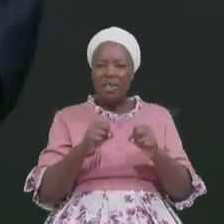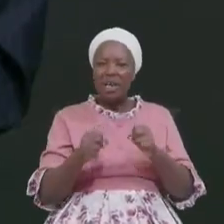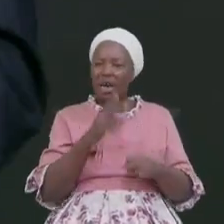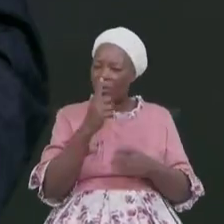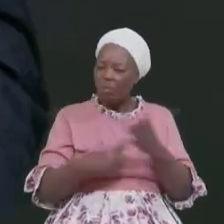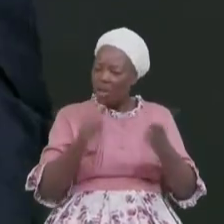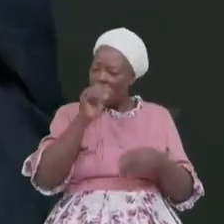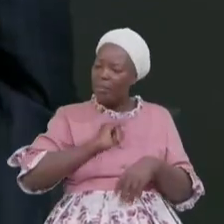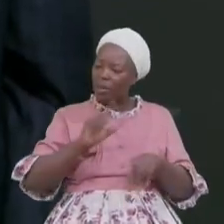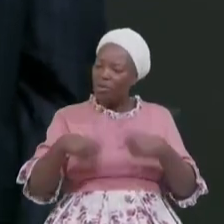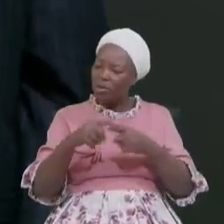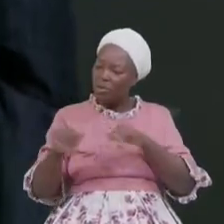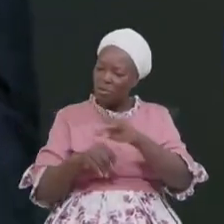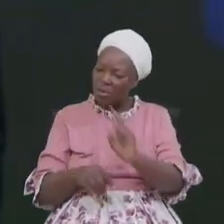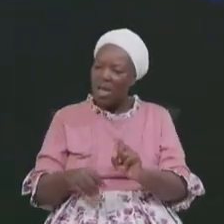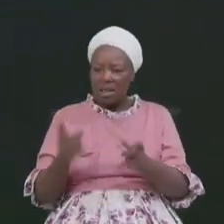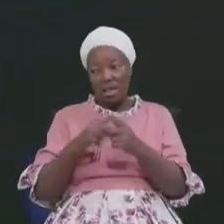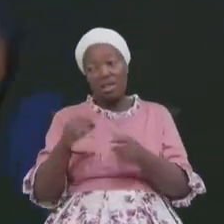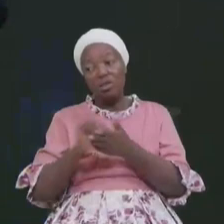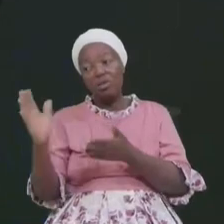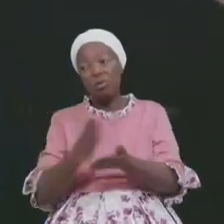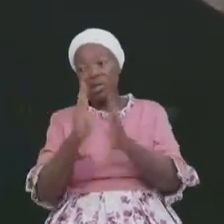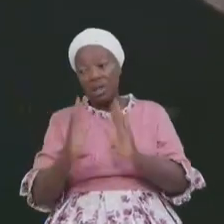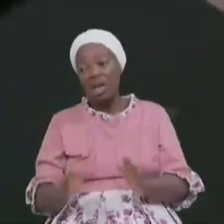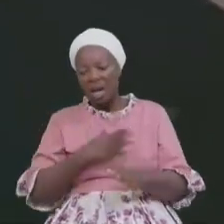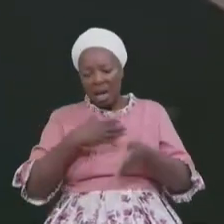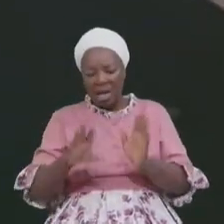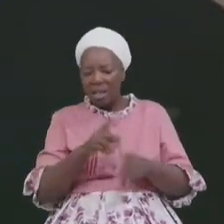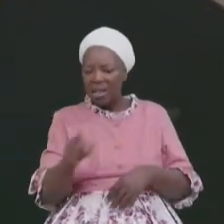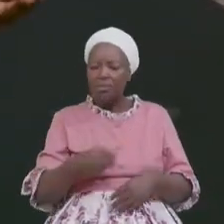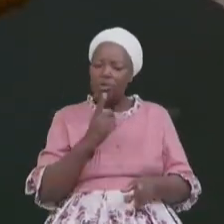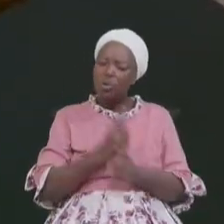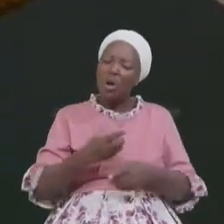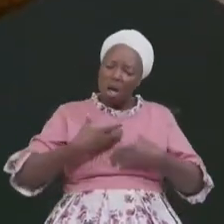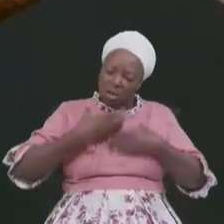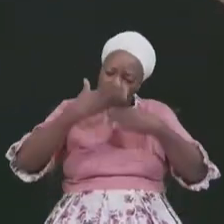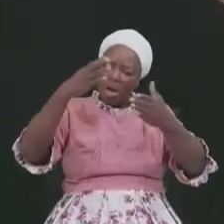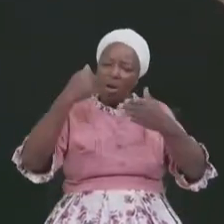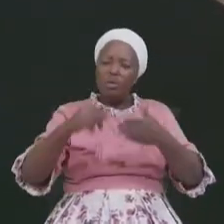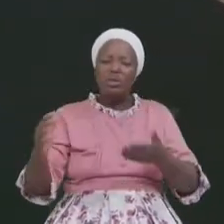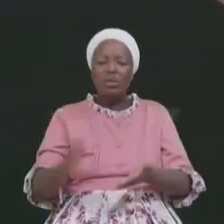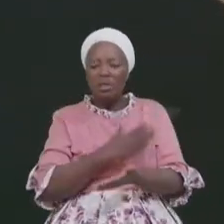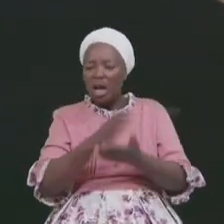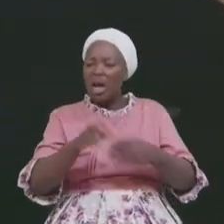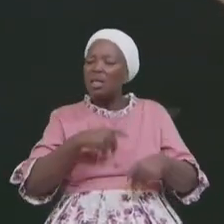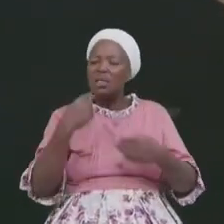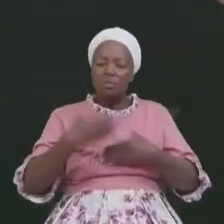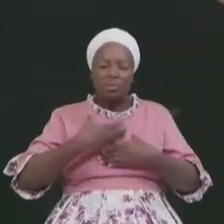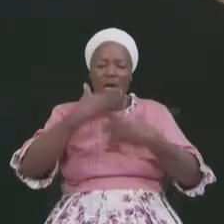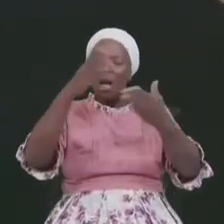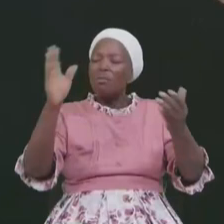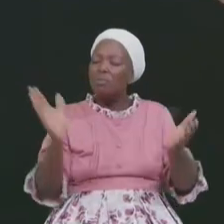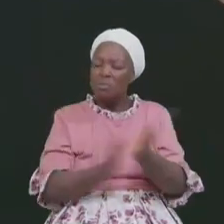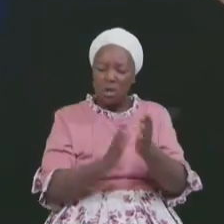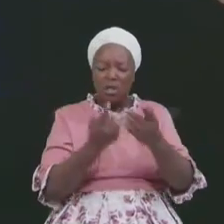faire? Mais dites au chantre et qu'il crie et qu'il chante et qu'il loue l'Éternel car sa